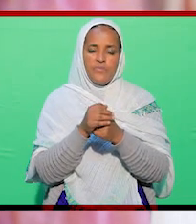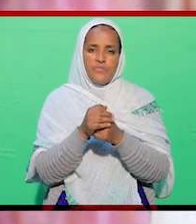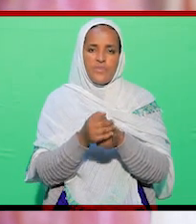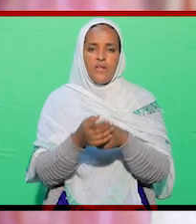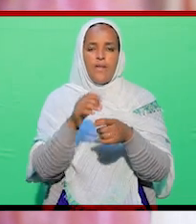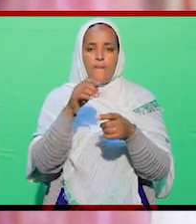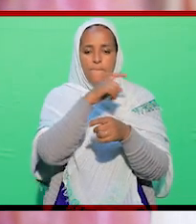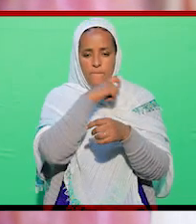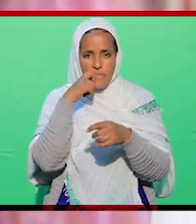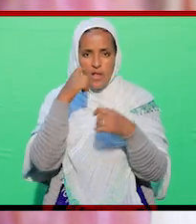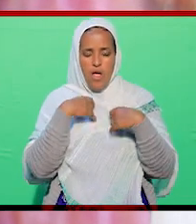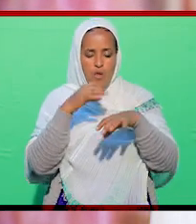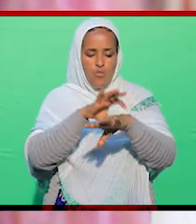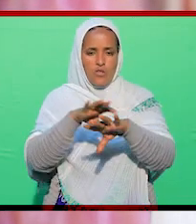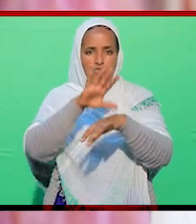ለመስማት